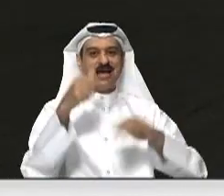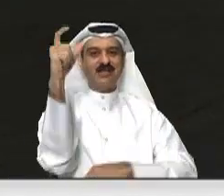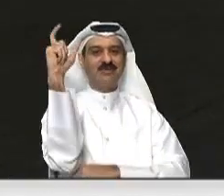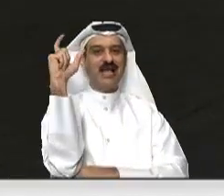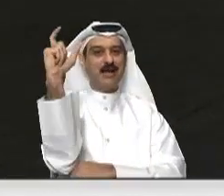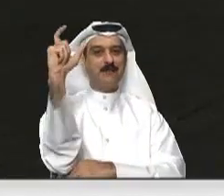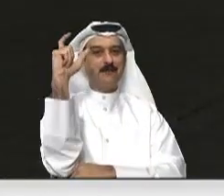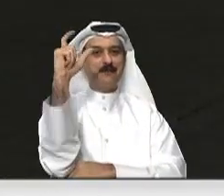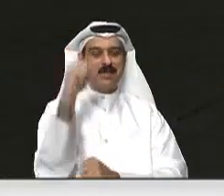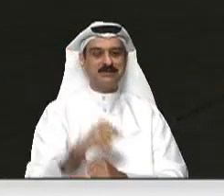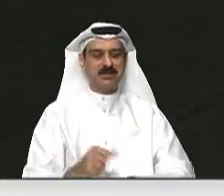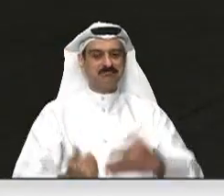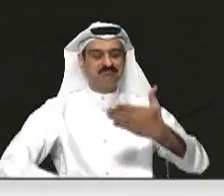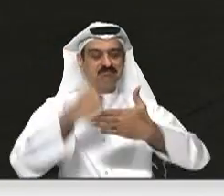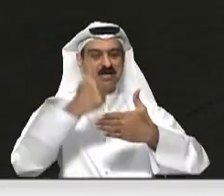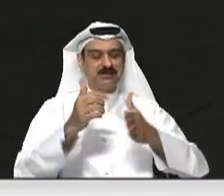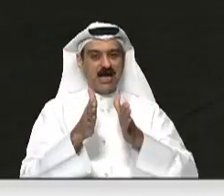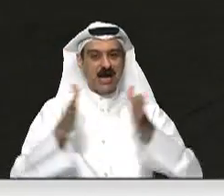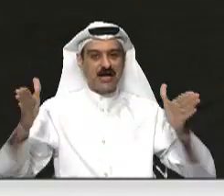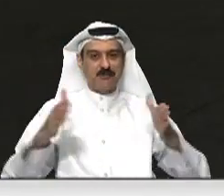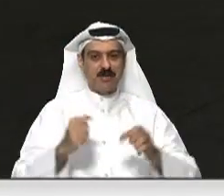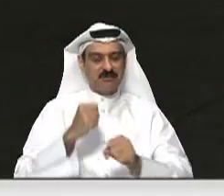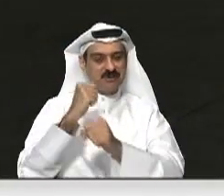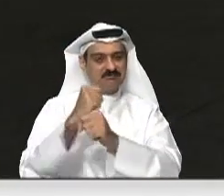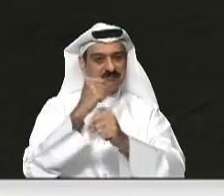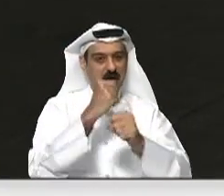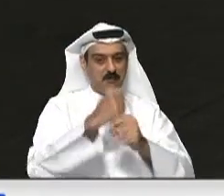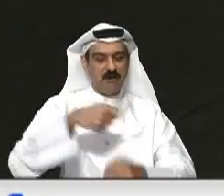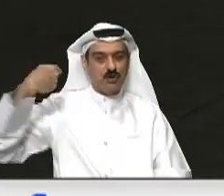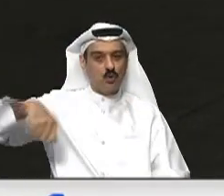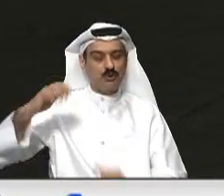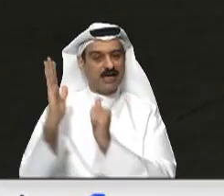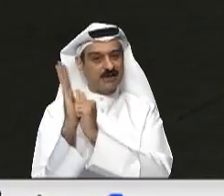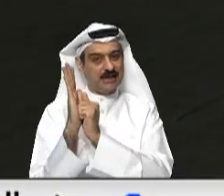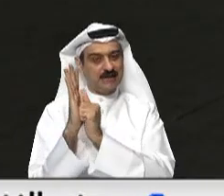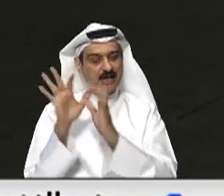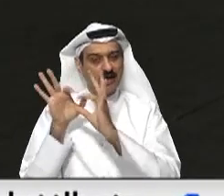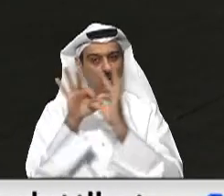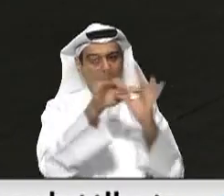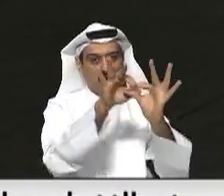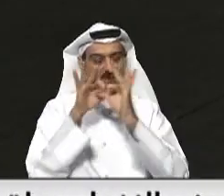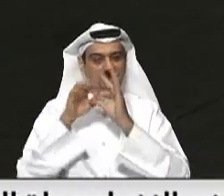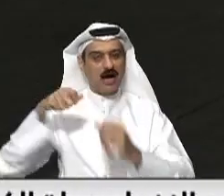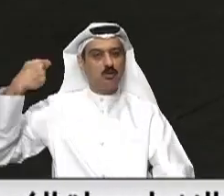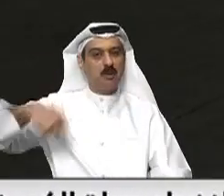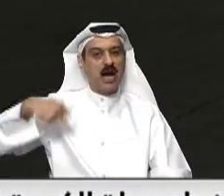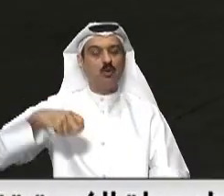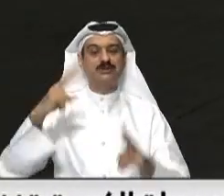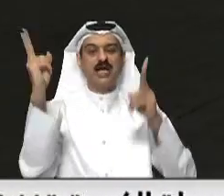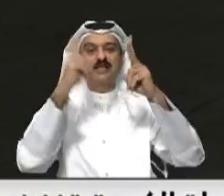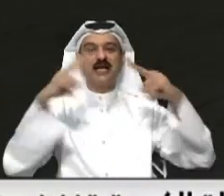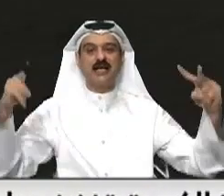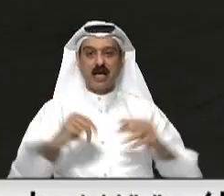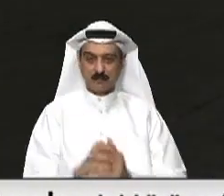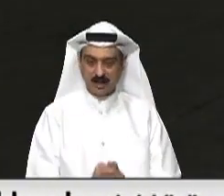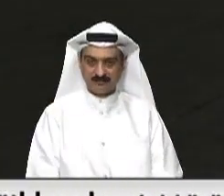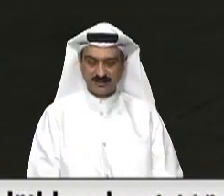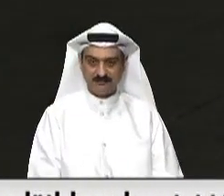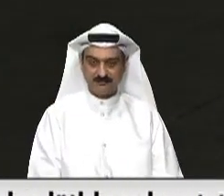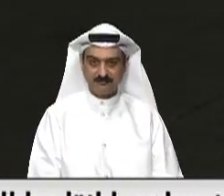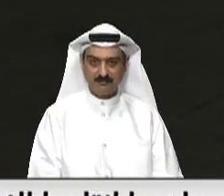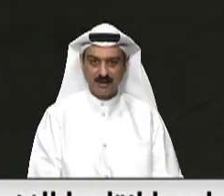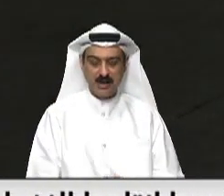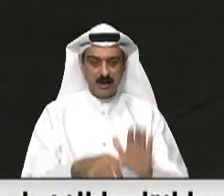بعد النجاح الكبير الذي تحقق بين المؤسسه العامه لدعيه السكنيه ووزاره الكهرباء والماء والطاقه المتجدده